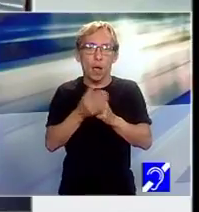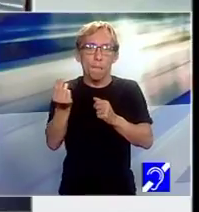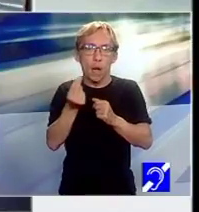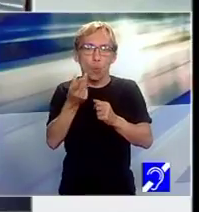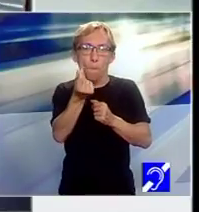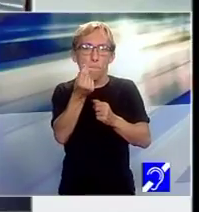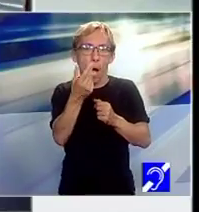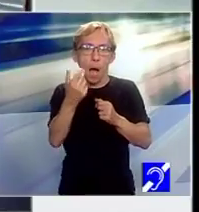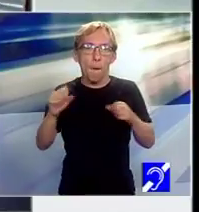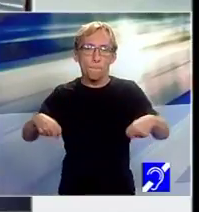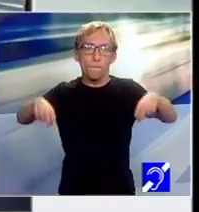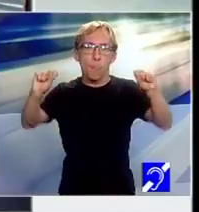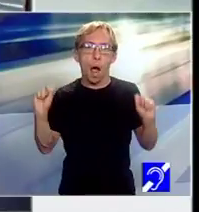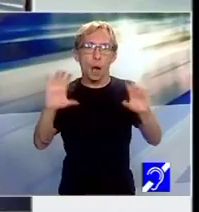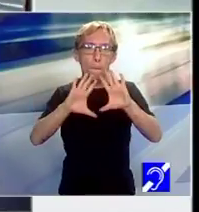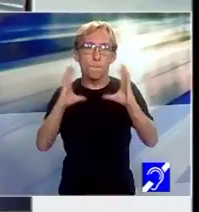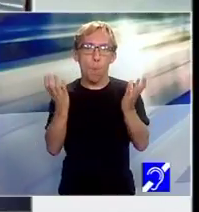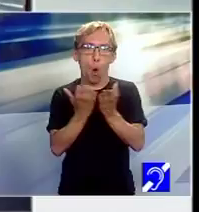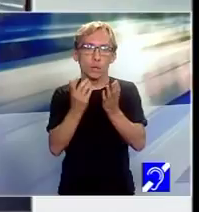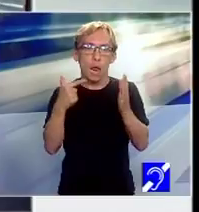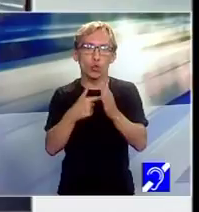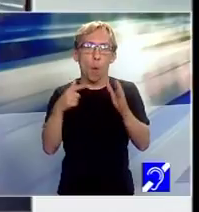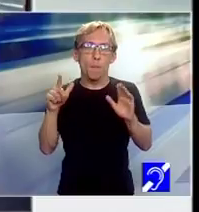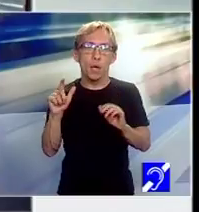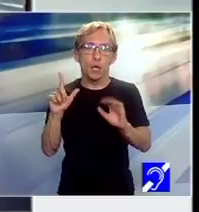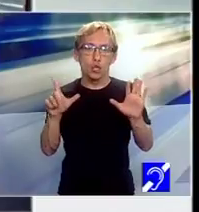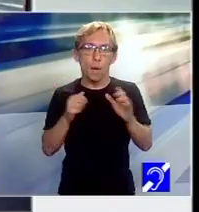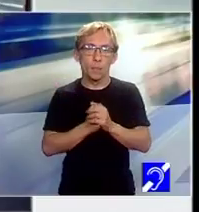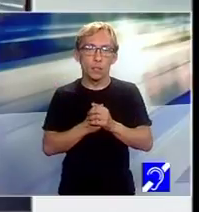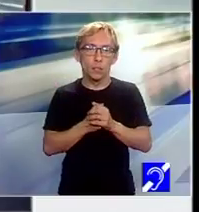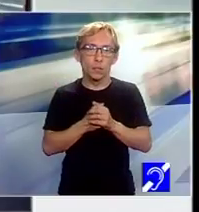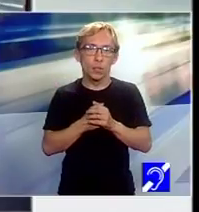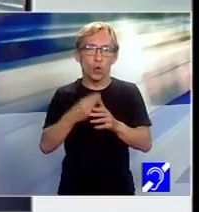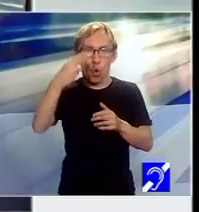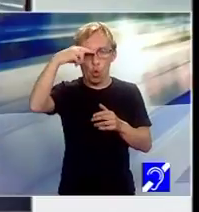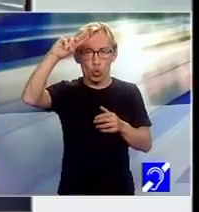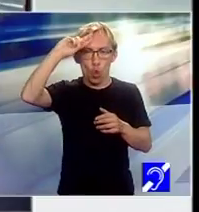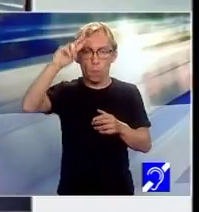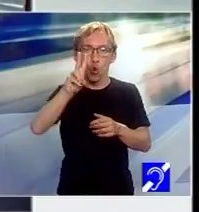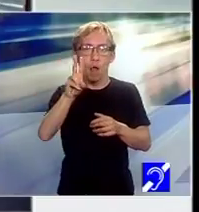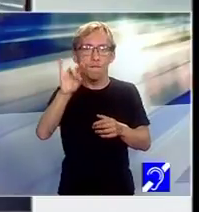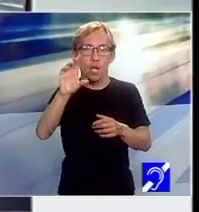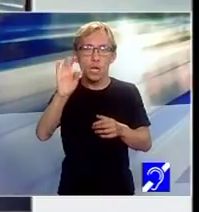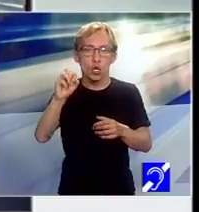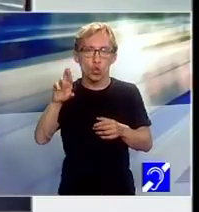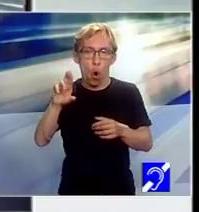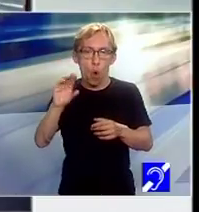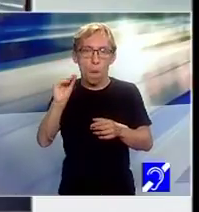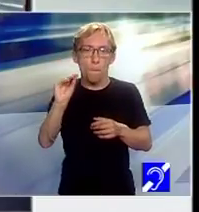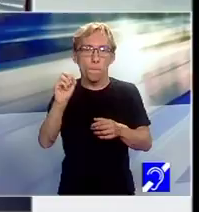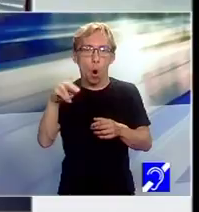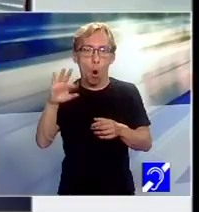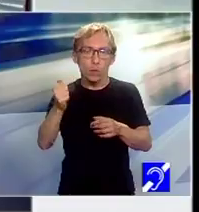în 2014, au fost invitați premierul de atunci, domnul Victor Ponta, și ministrul sănătății,